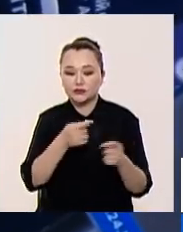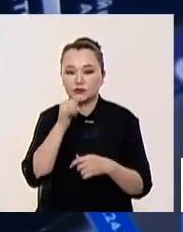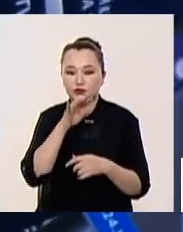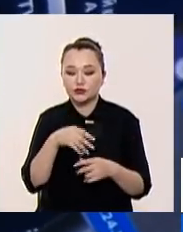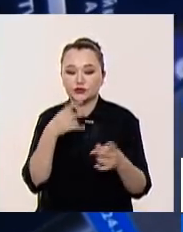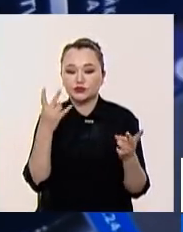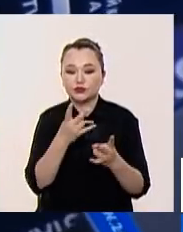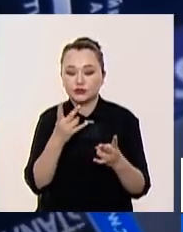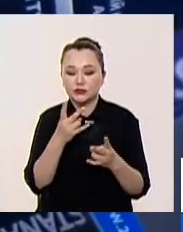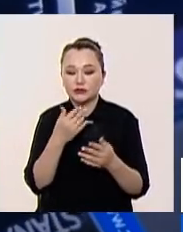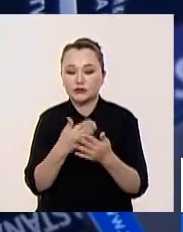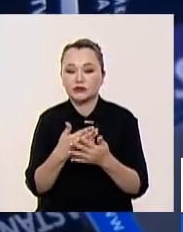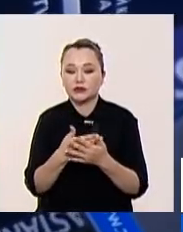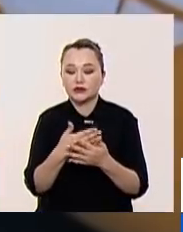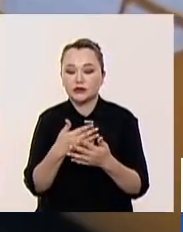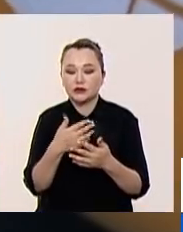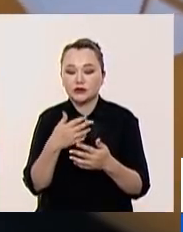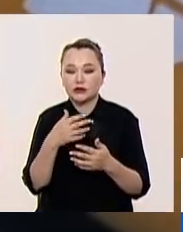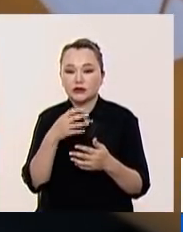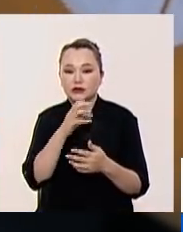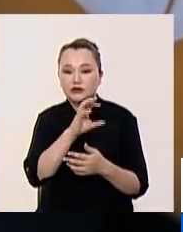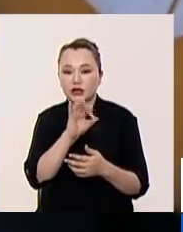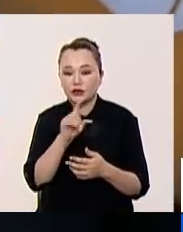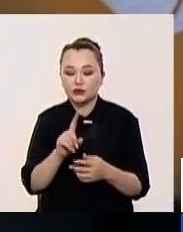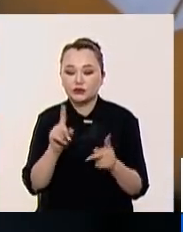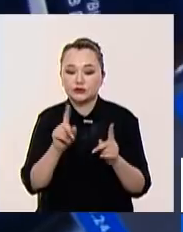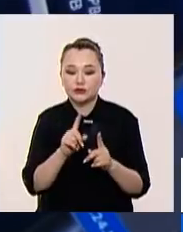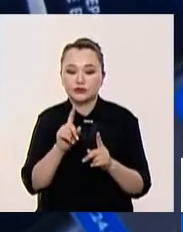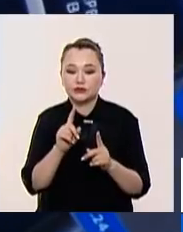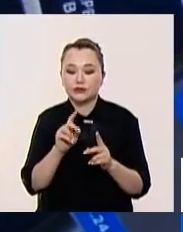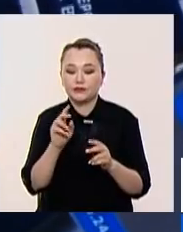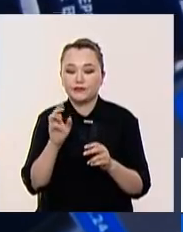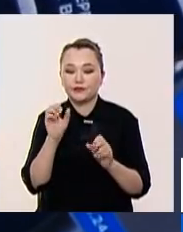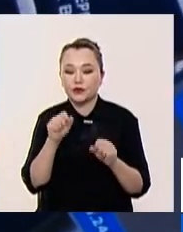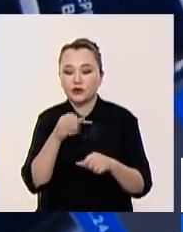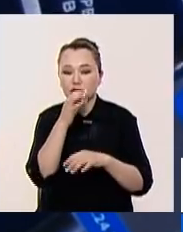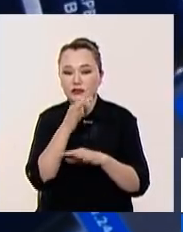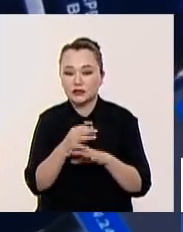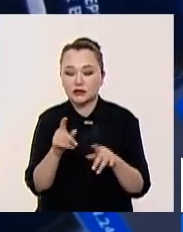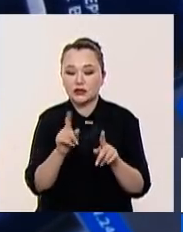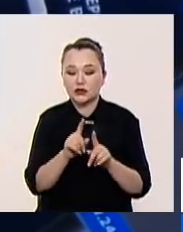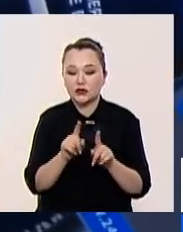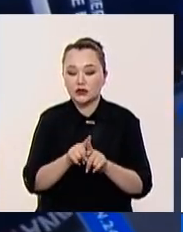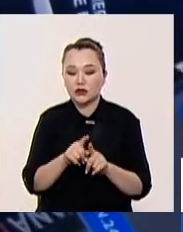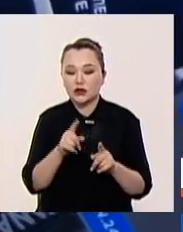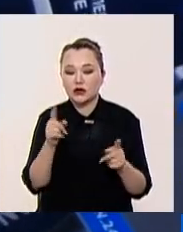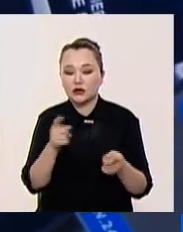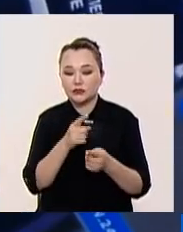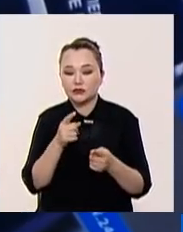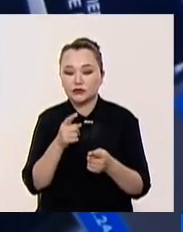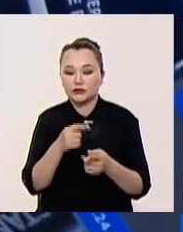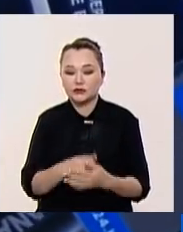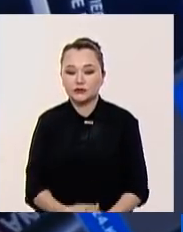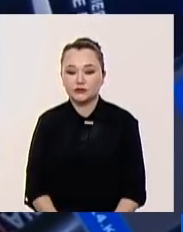нужды того или иного члена Евразийского союза, на таких принципах строится взаимоотношения. Могу сказать, что такой объем нефти обычно поставлялся Российской